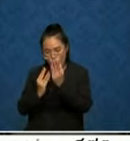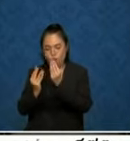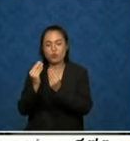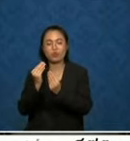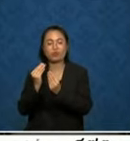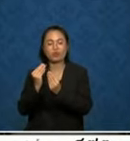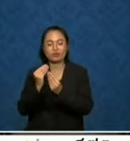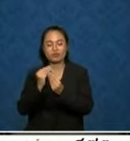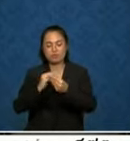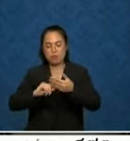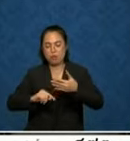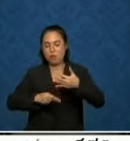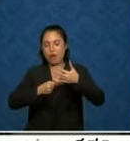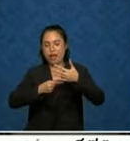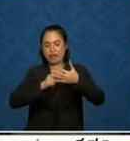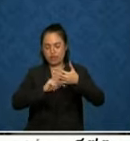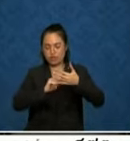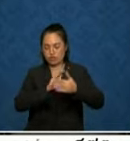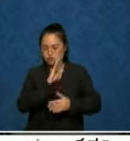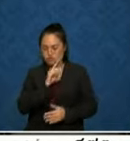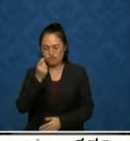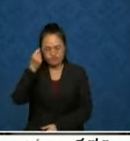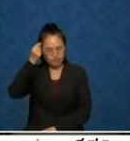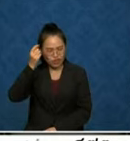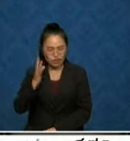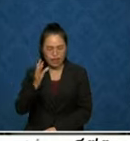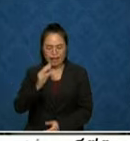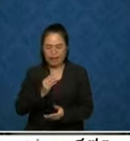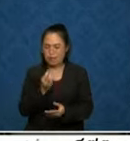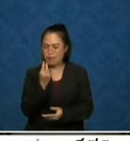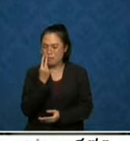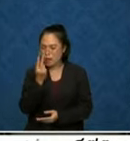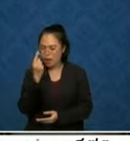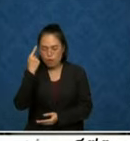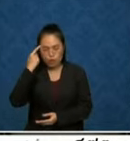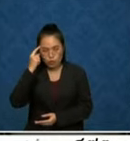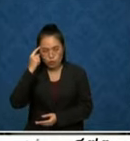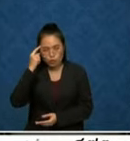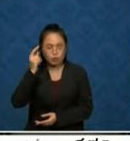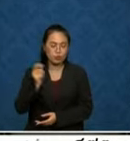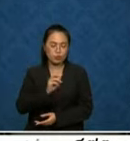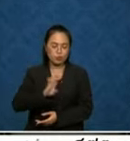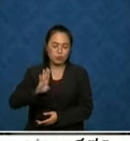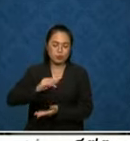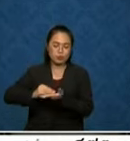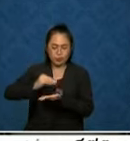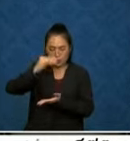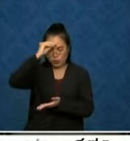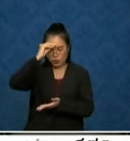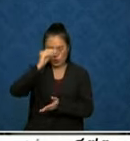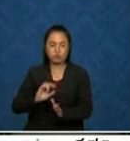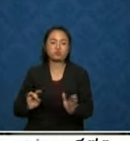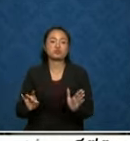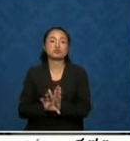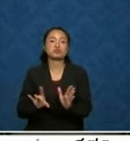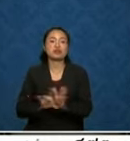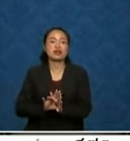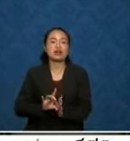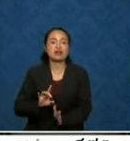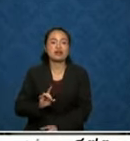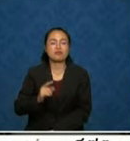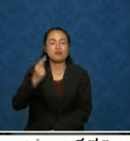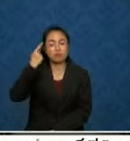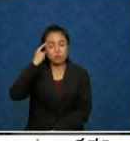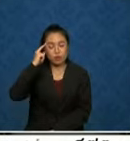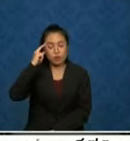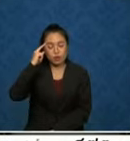ความหมายของกระบวนการเรียนรู้มองไม่เห็นเป้าหมายของการเรียนรู้ไม่มีความสุขกับระบบการศึกษาในที่สุดเขาจะมองไม่เห็นค่ะท่านประธาน